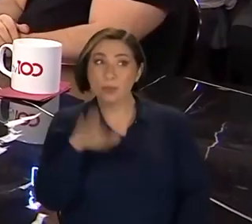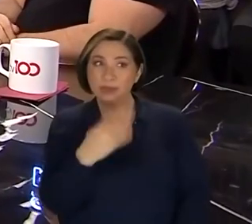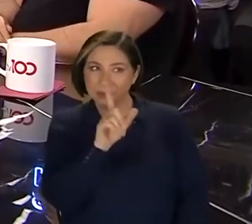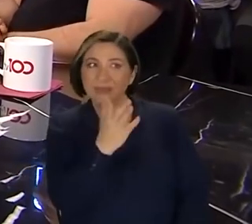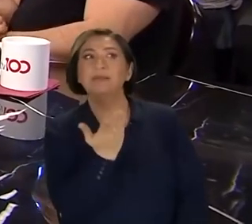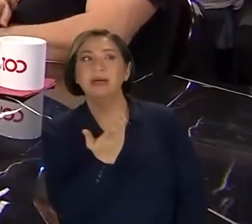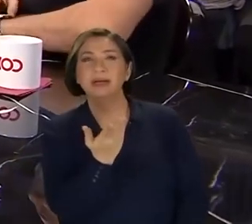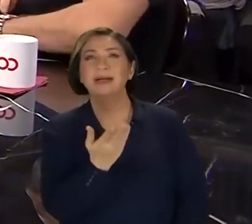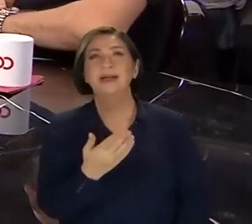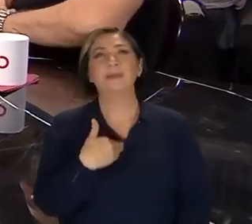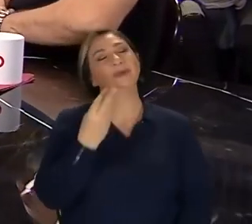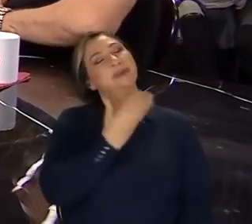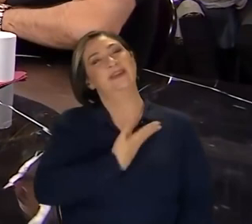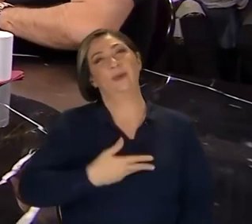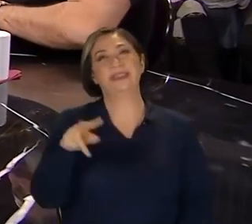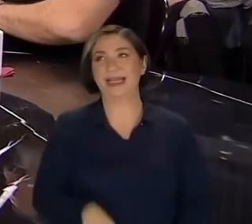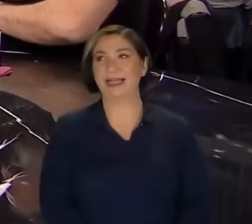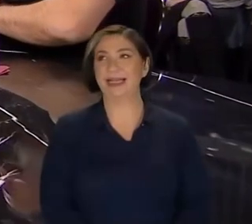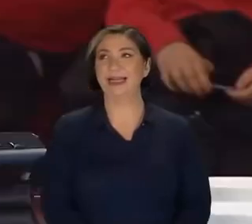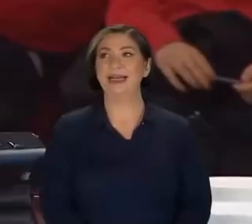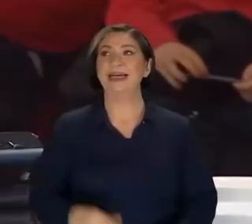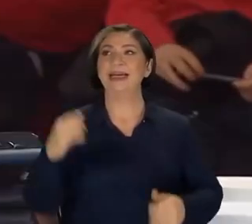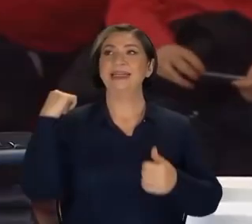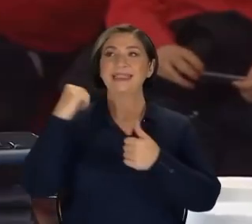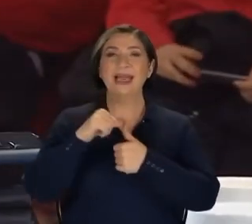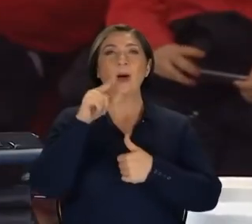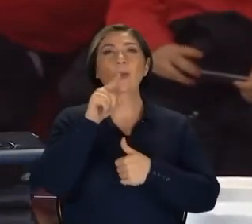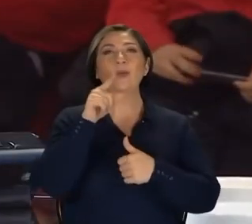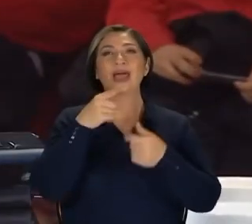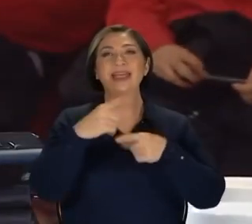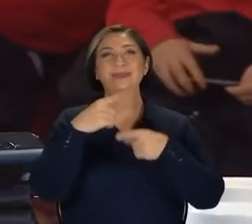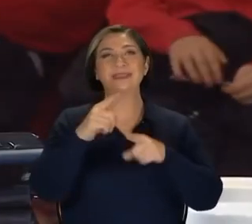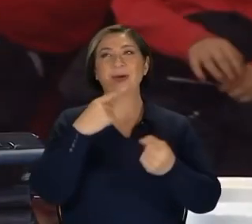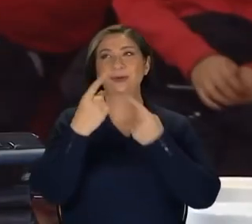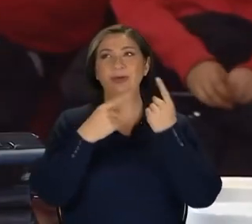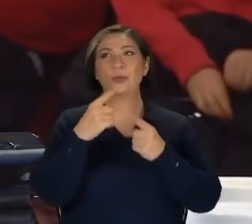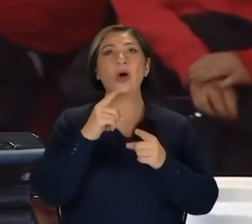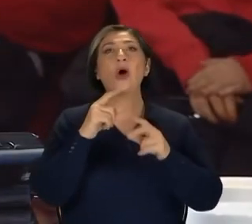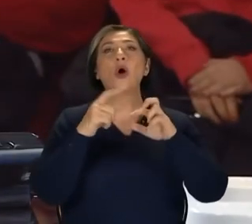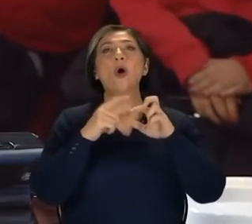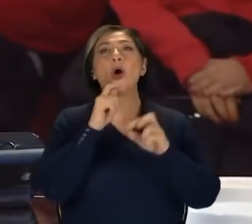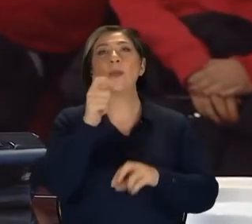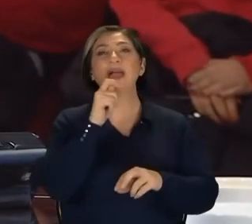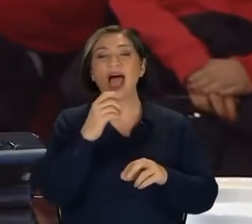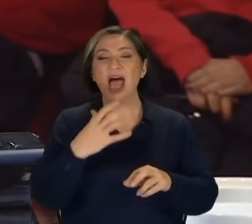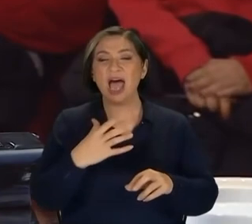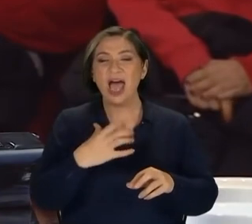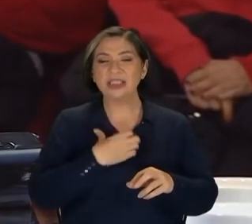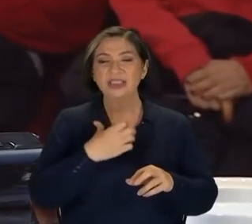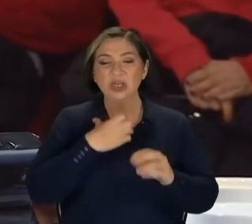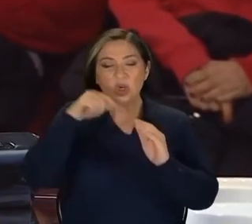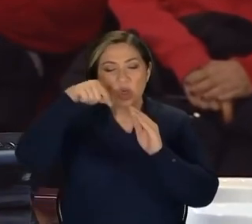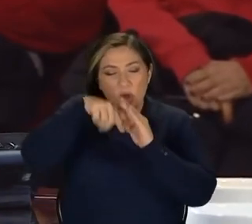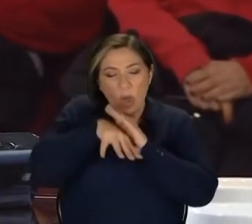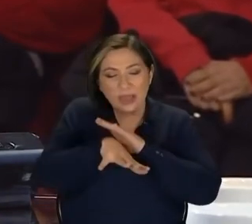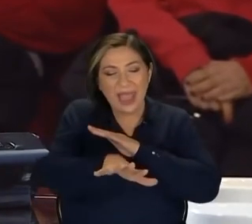bununla. Ben çok seviyorum. İkisini de çok seviyorum. Eğer bu mizahtan konuşalım. Senin röportajından diyorsun ki acıklı kökten